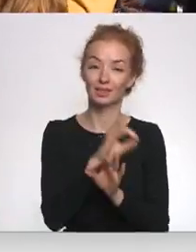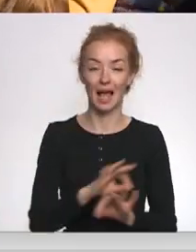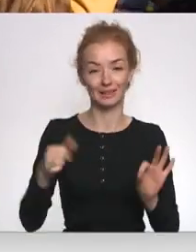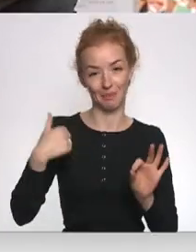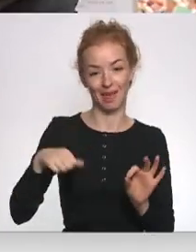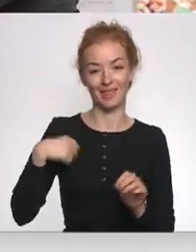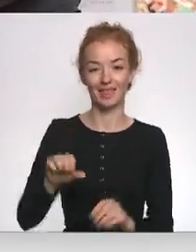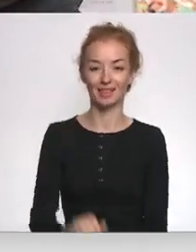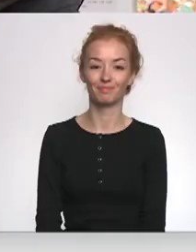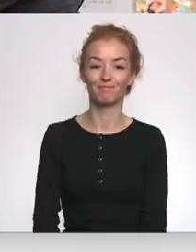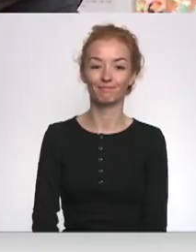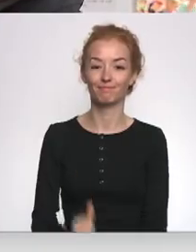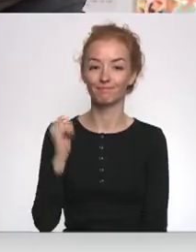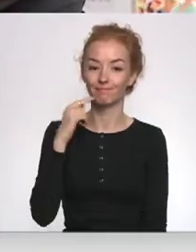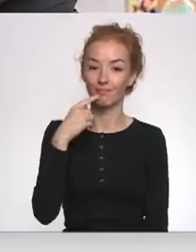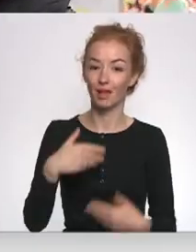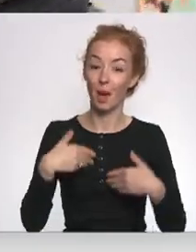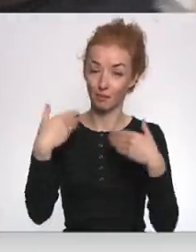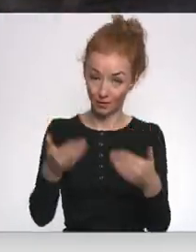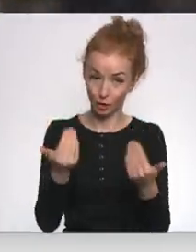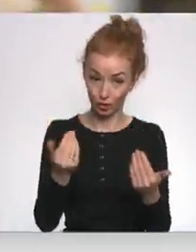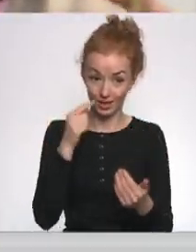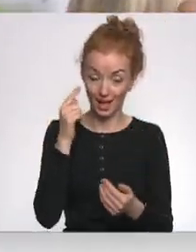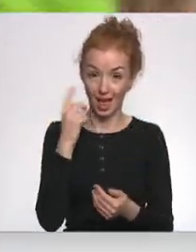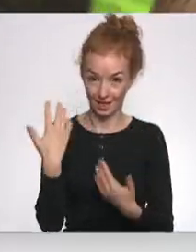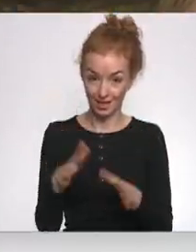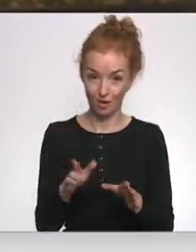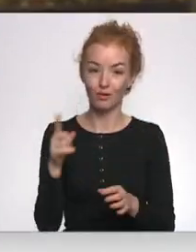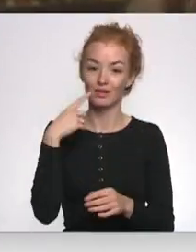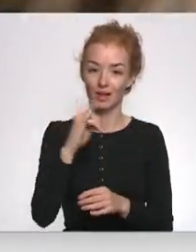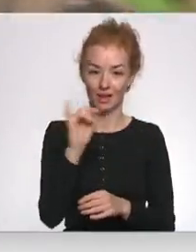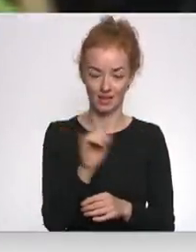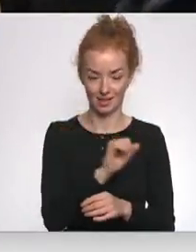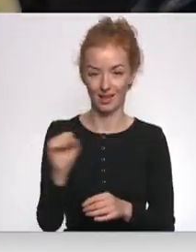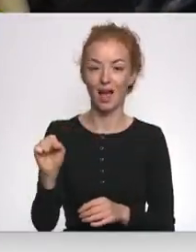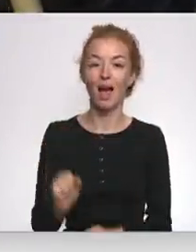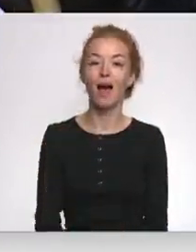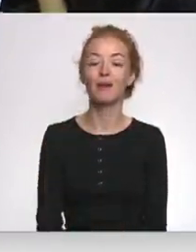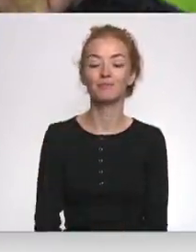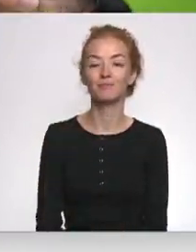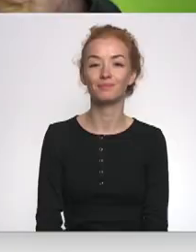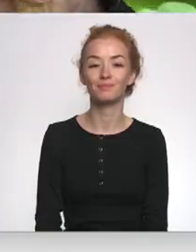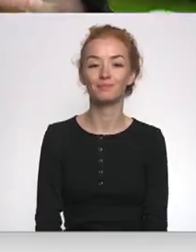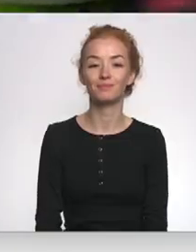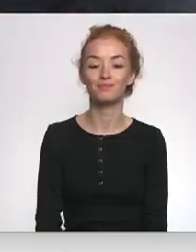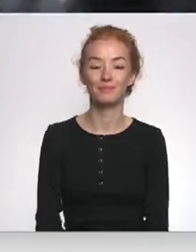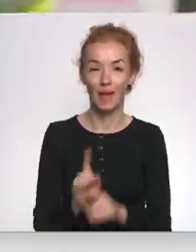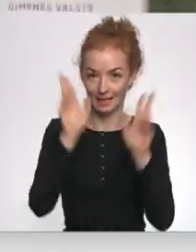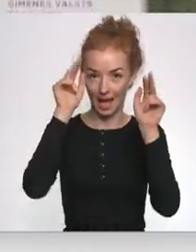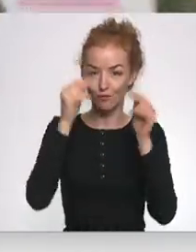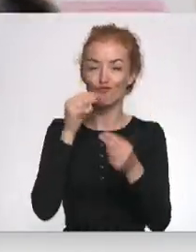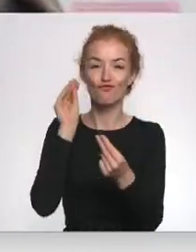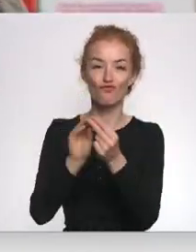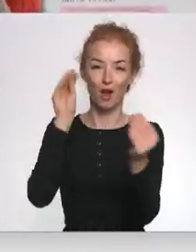meitas. Jūs apsveicu šodien, apsveicāt tēti šodien. Jā. Apsveicu papiņu, labi darbiņš, apsveicu.